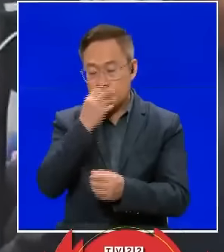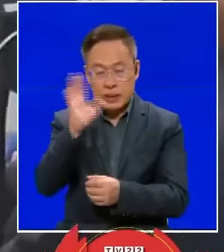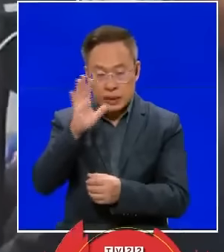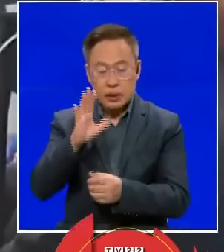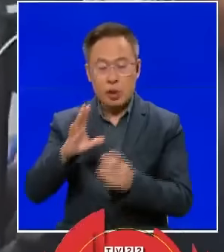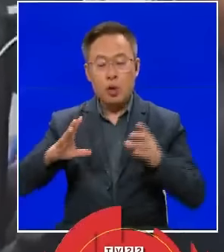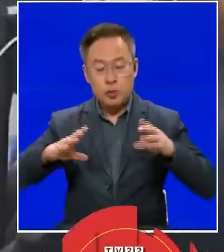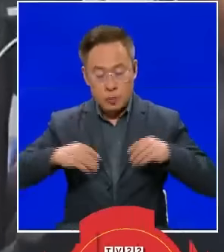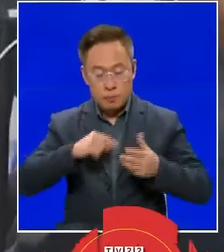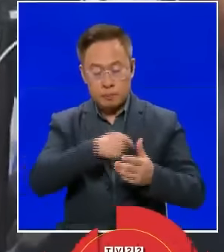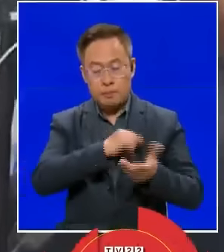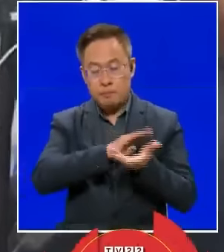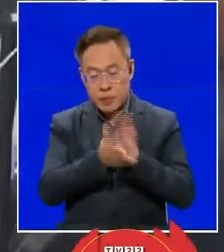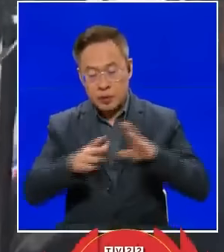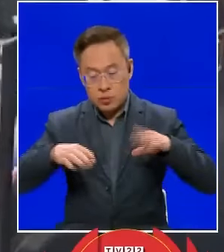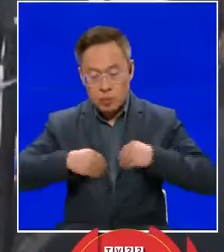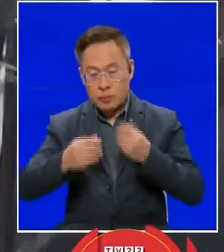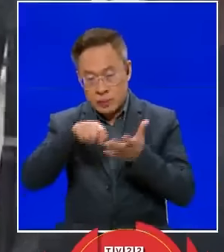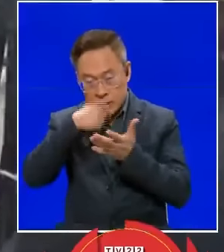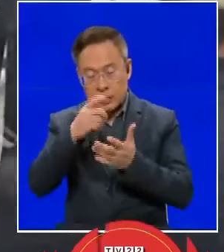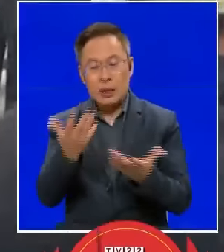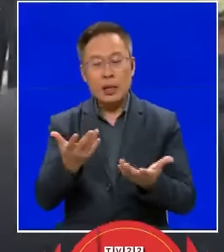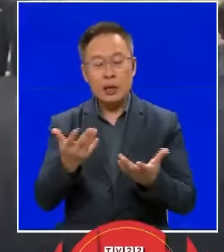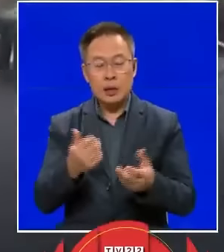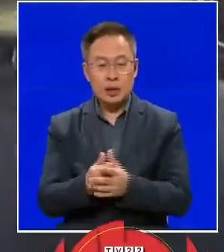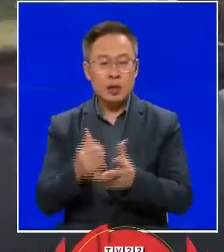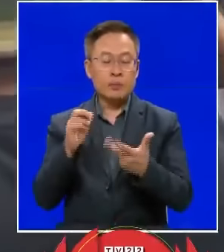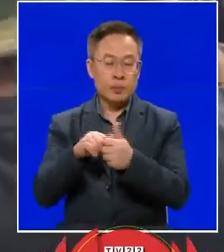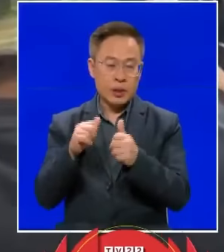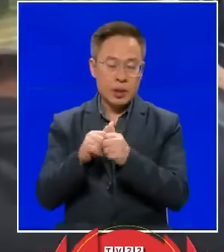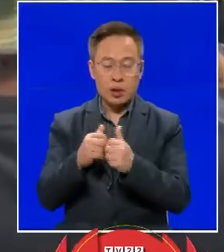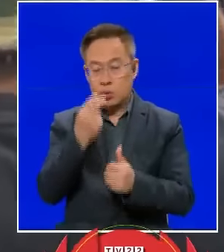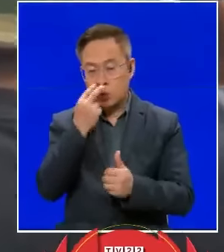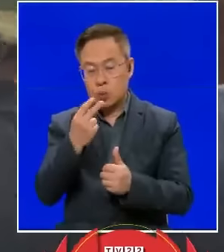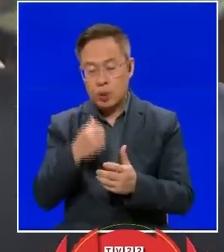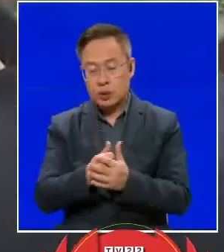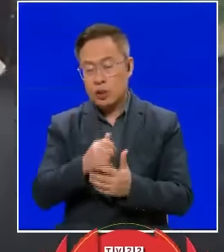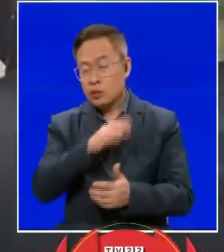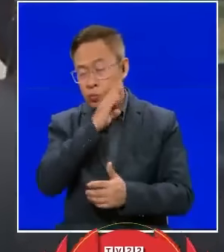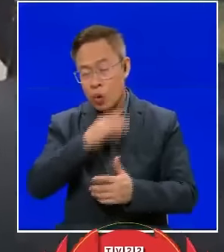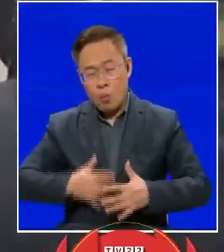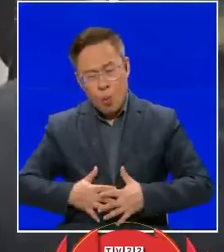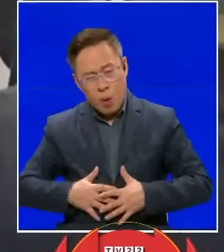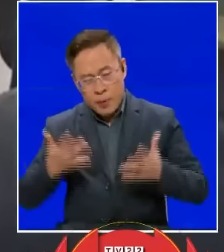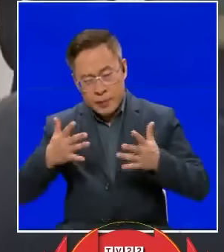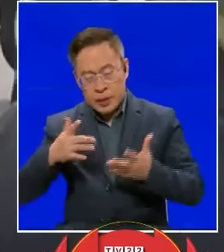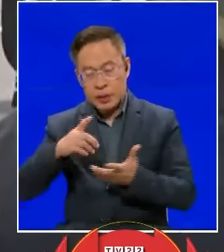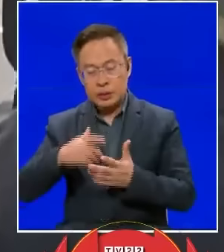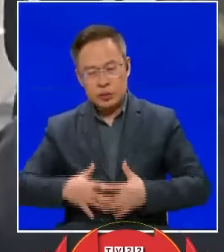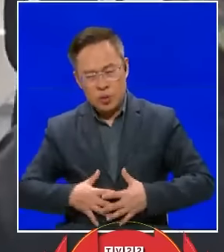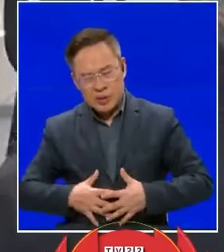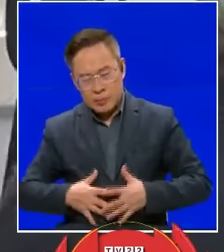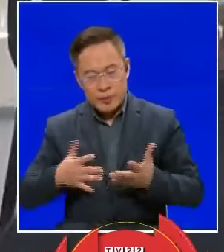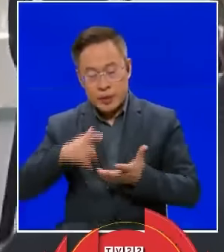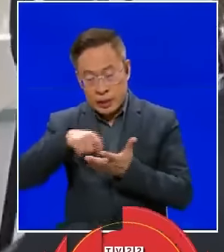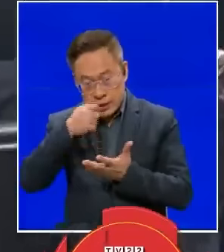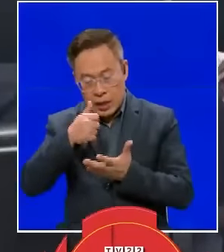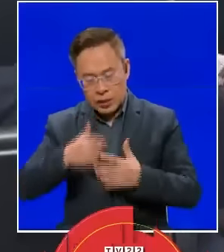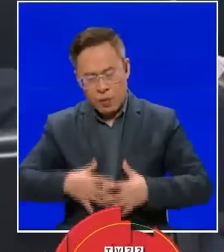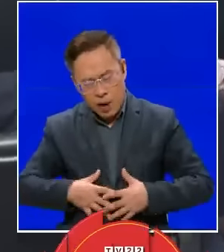กลับมาทานตามลำดับซึ่งก็อยู่กับอาการว่าแน่นท้องหรือเปล่าอืดท้องหรือเปล่าซึ่งจากการรายงานนั้นมีการทานเป็นระยะ